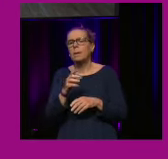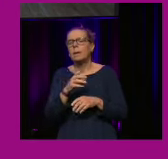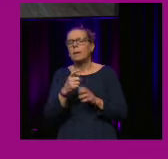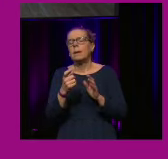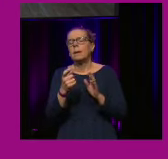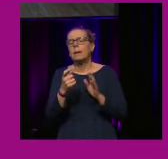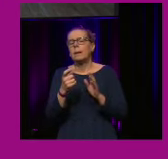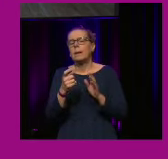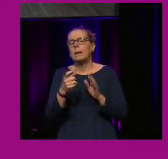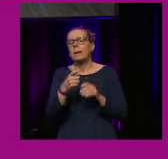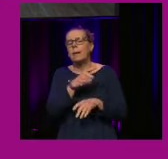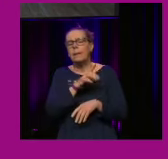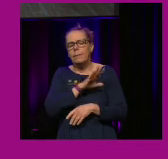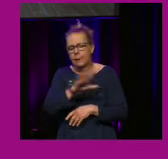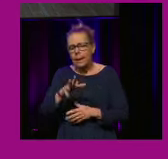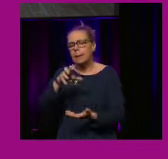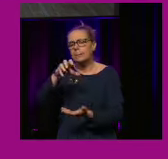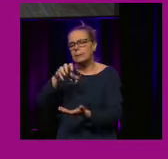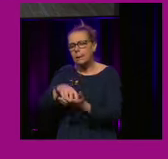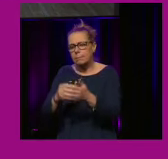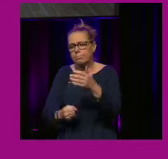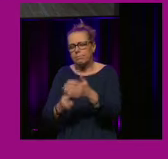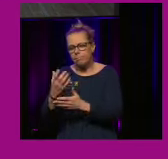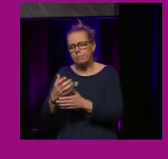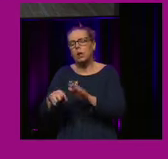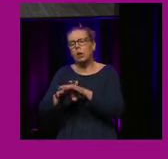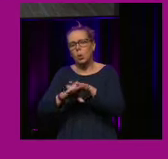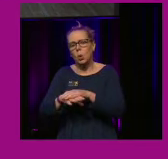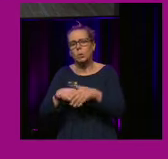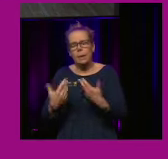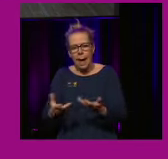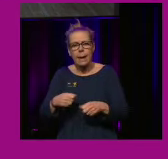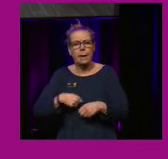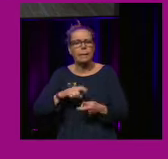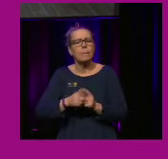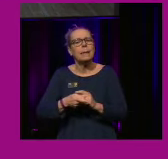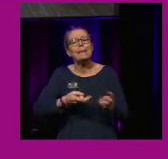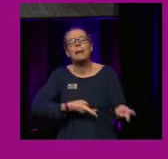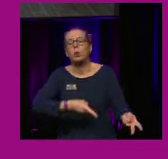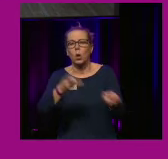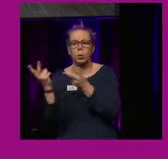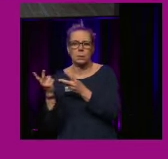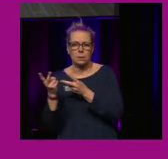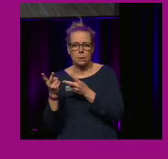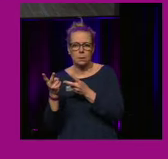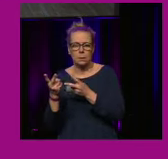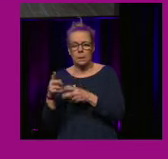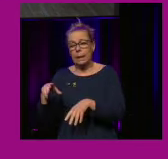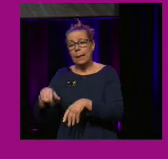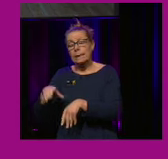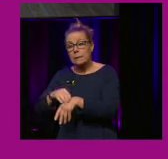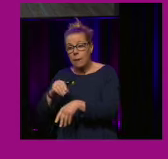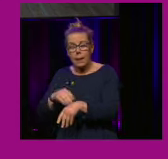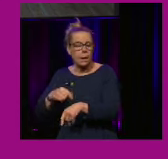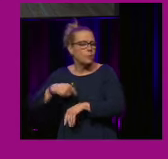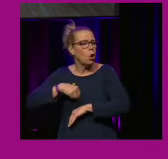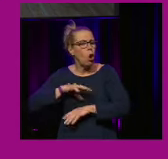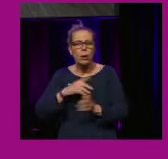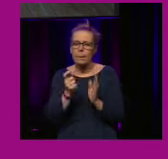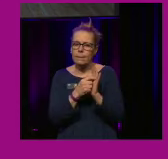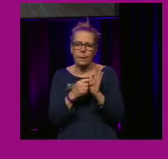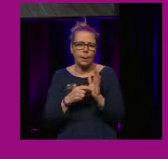statsbildningar bygger på att statsbildningen är demokratisk. I Sverige så har vi ingen